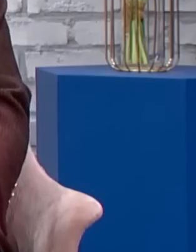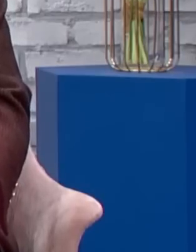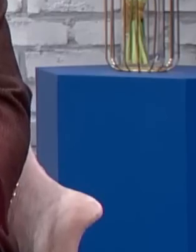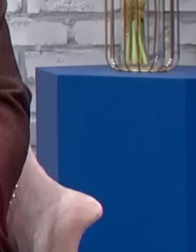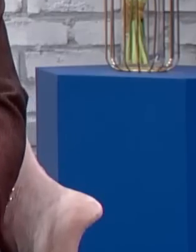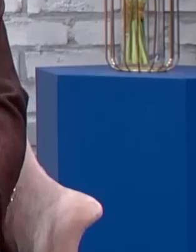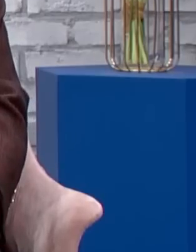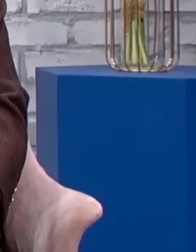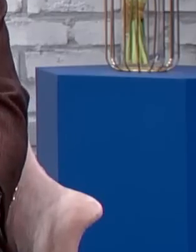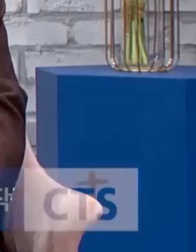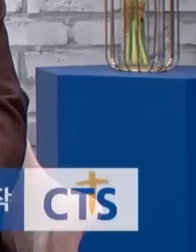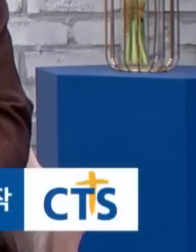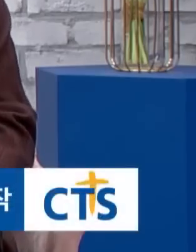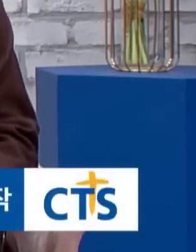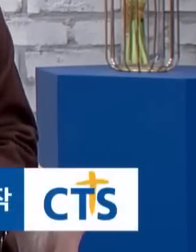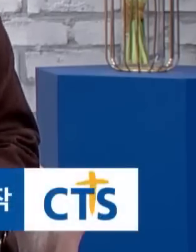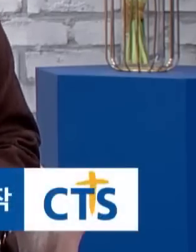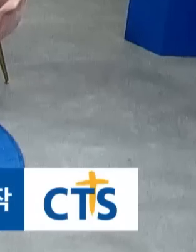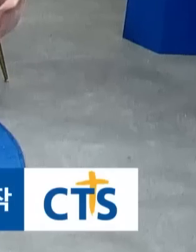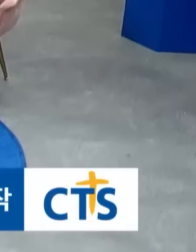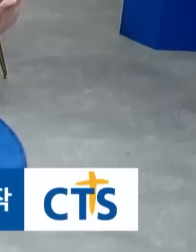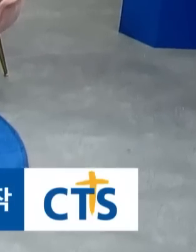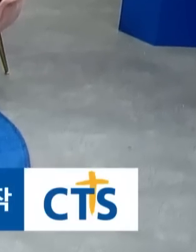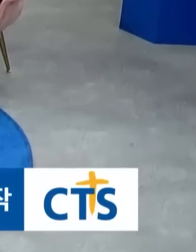다시 뵙겠습니다. 안녕히 계십시오.